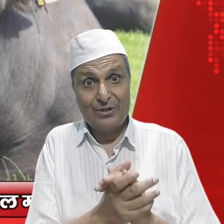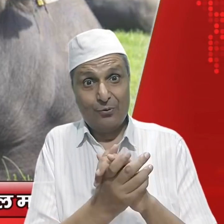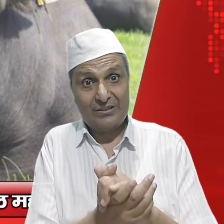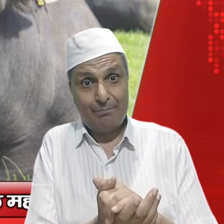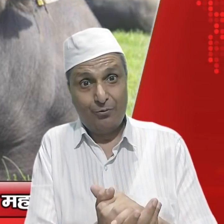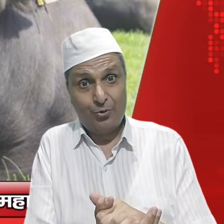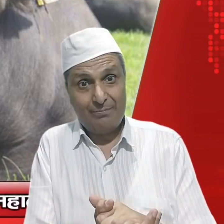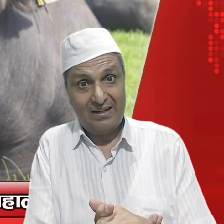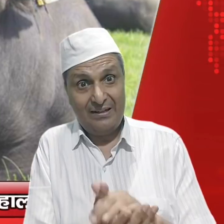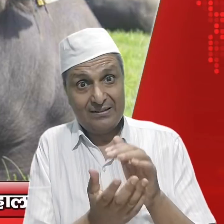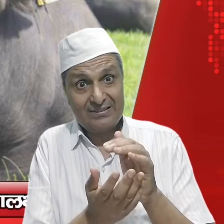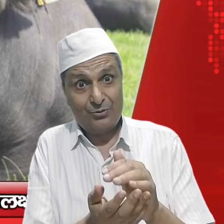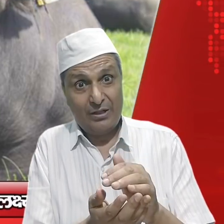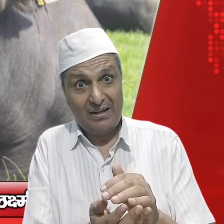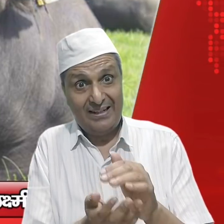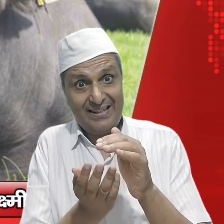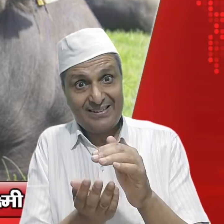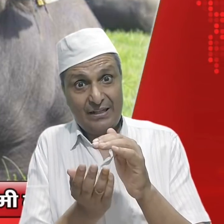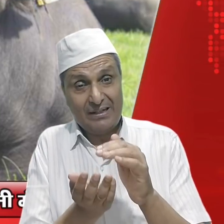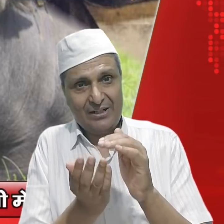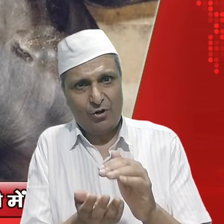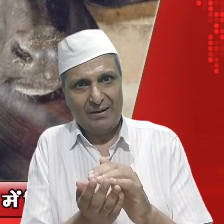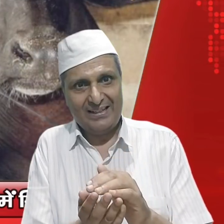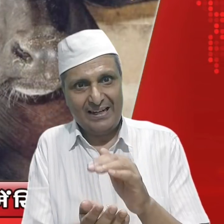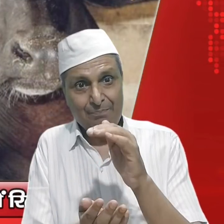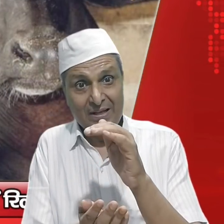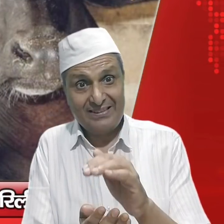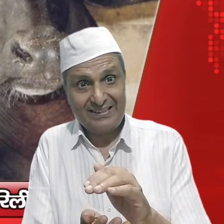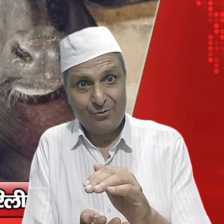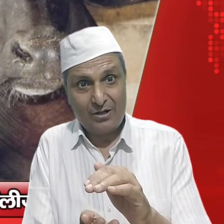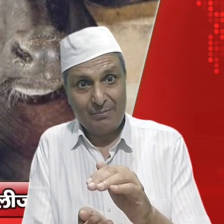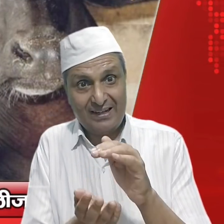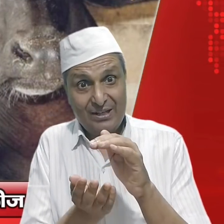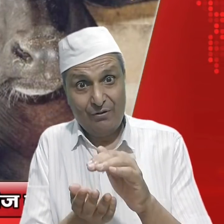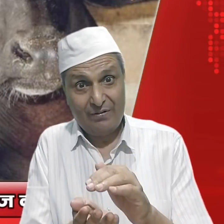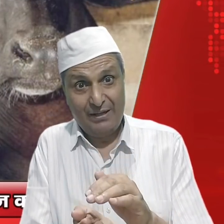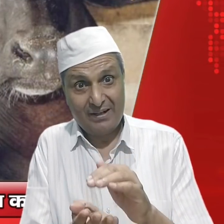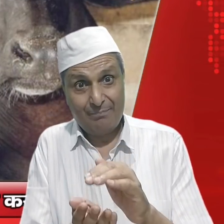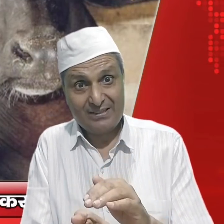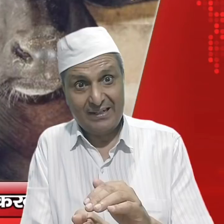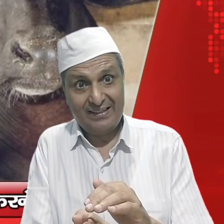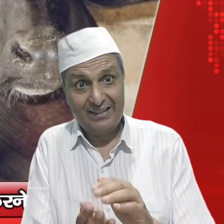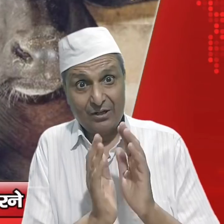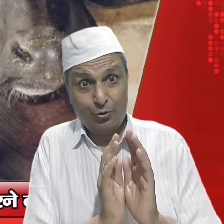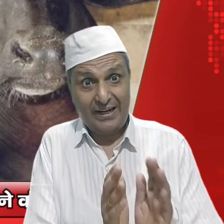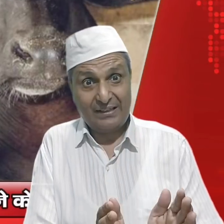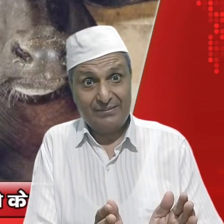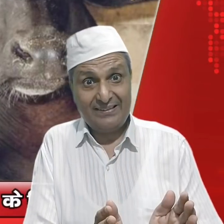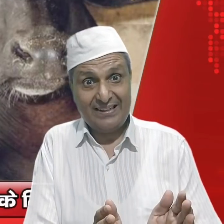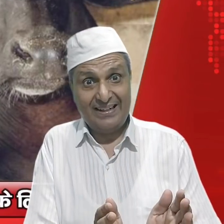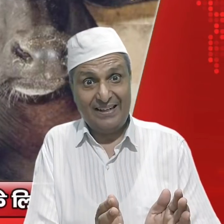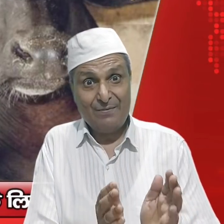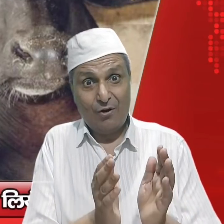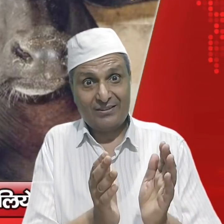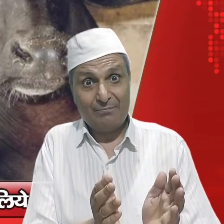देता हूं। उसने गुरु की मान ली, साधु की मान ली, जैन संत की बात हर कोई मान लेता है। जैसे ही उन्होंने माना, वह वहीं पर भैंस बैठ गई, खूंटे की तरफ